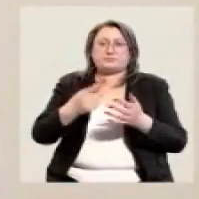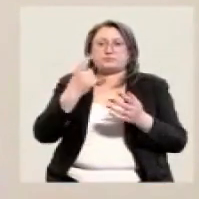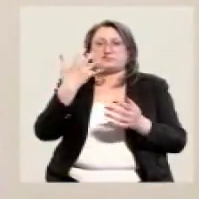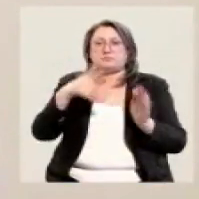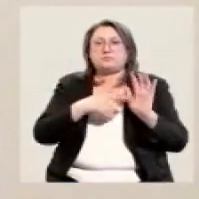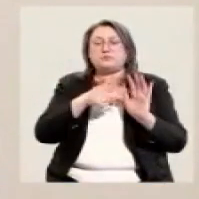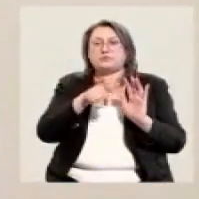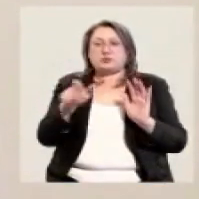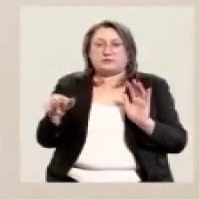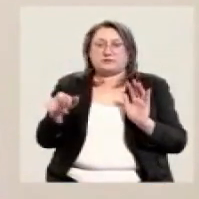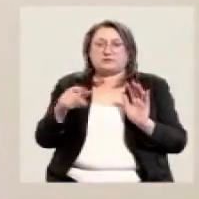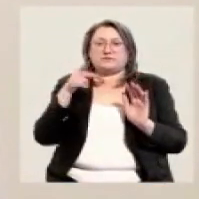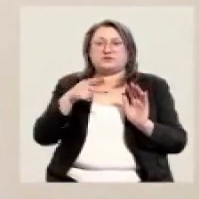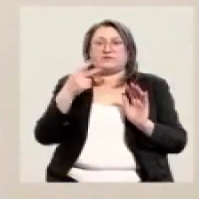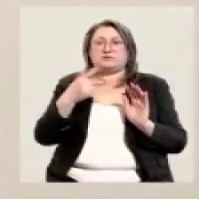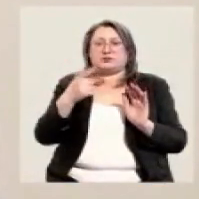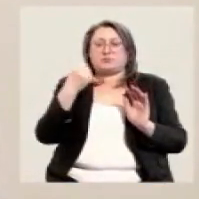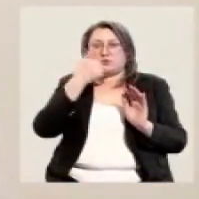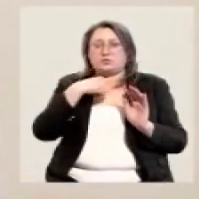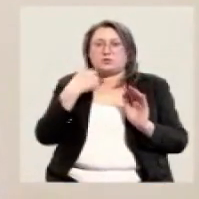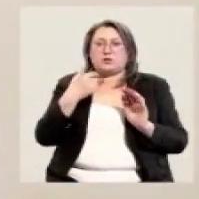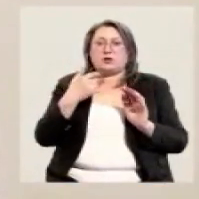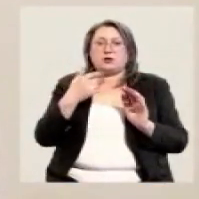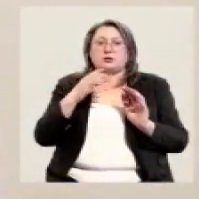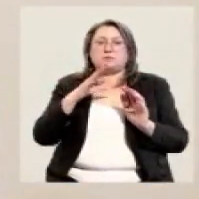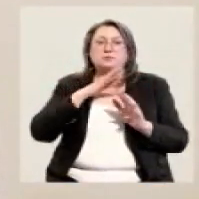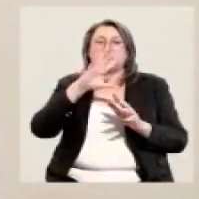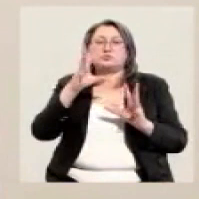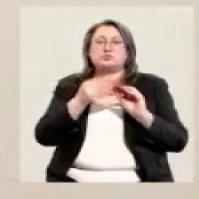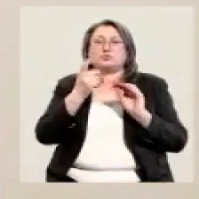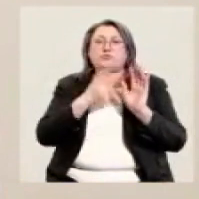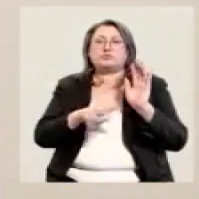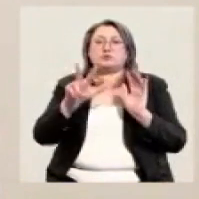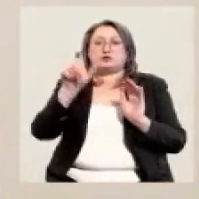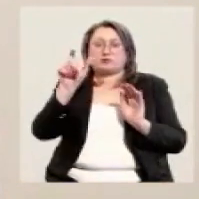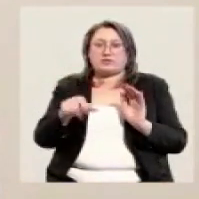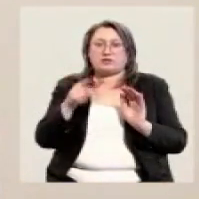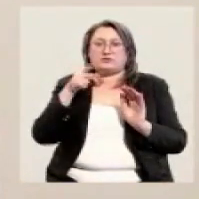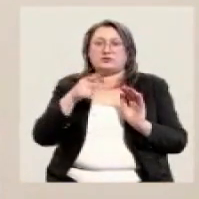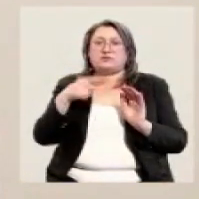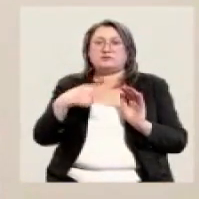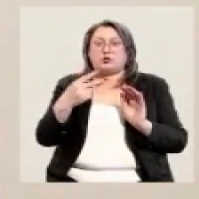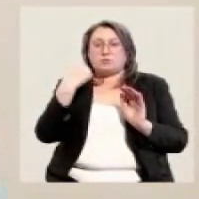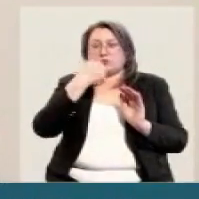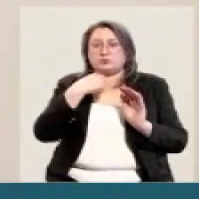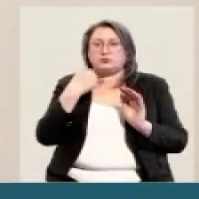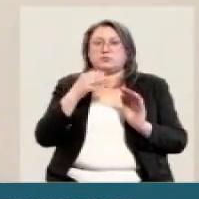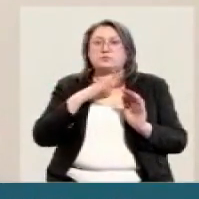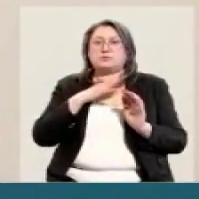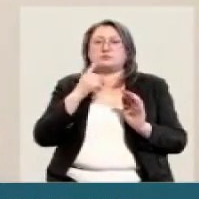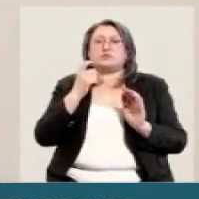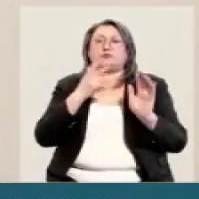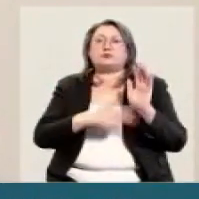157 человек. В 2021 году охват составил 183 человека. В 2022 году охват